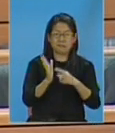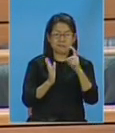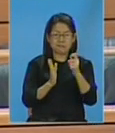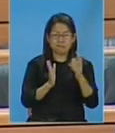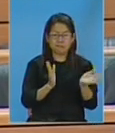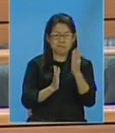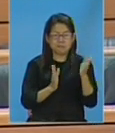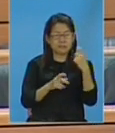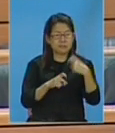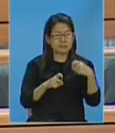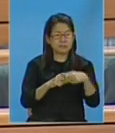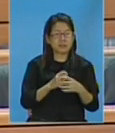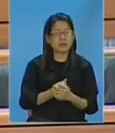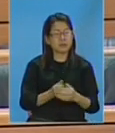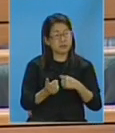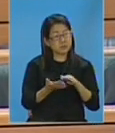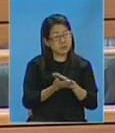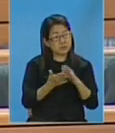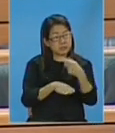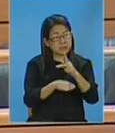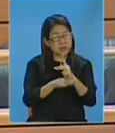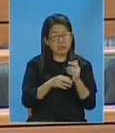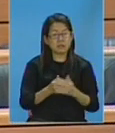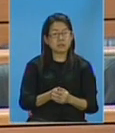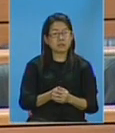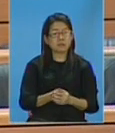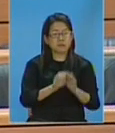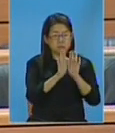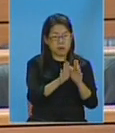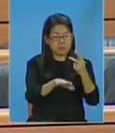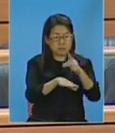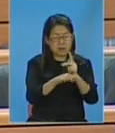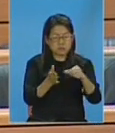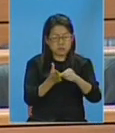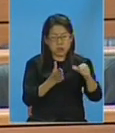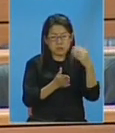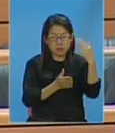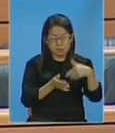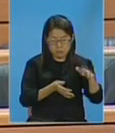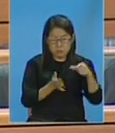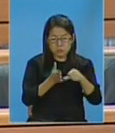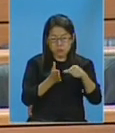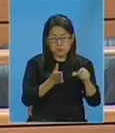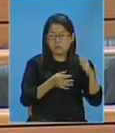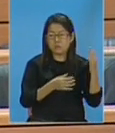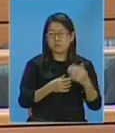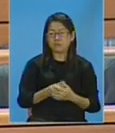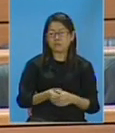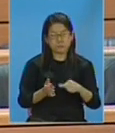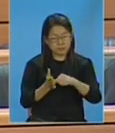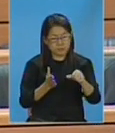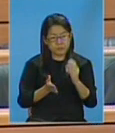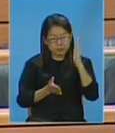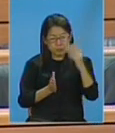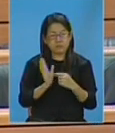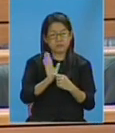ธานผมขออนุญาตท่านประธานผ่านไปถึงประธานกรรมธิการถอนร่างฉบับนี้ออกไปก่อนเถอะถอนร่างไปแล้ว